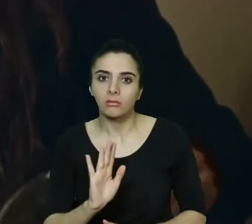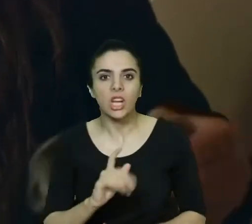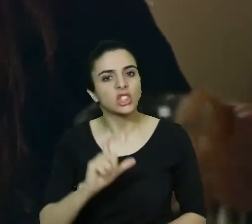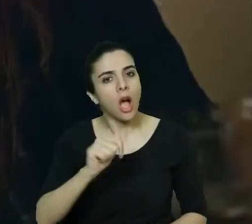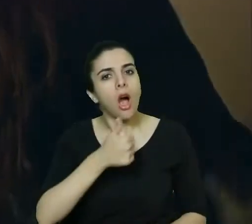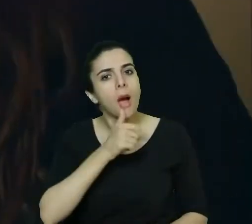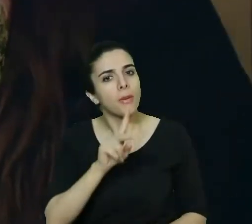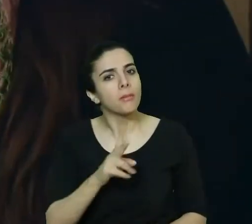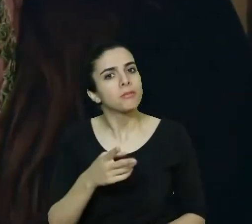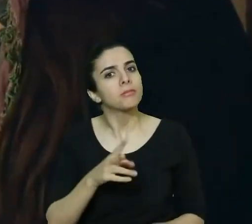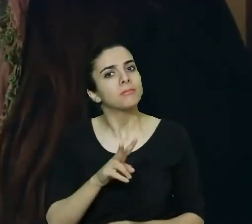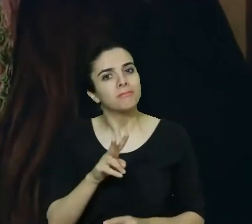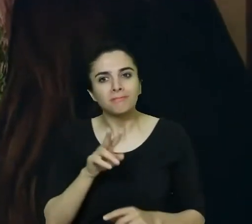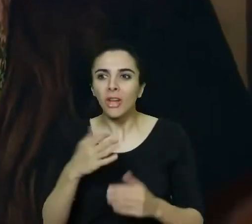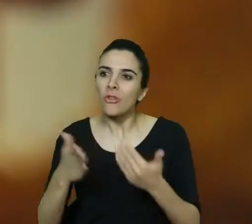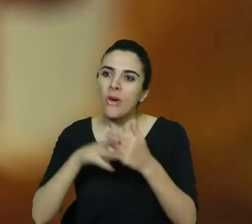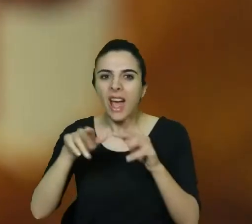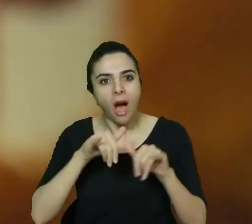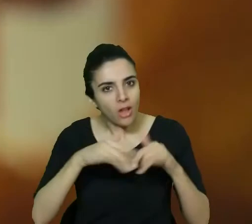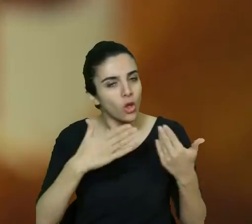Cahit abimle Berat gibi sahada düğün yaparız.